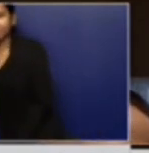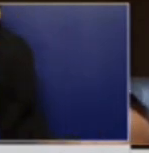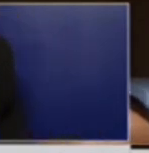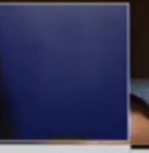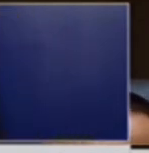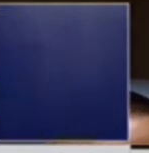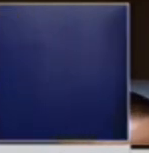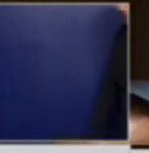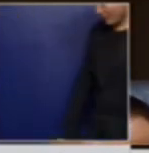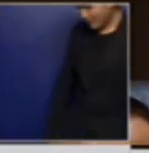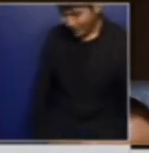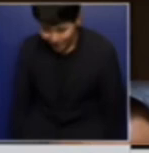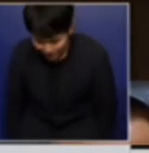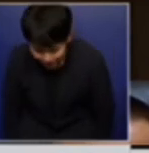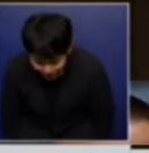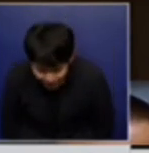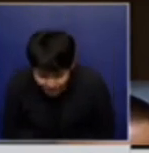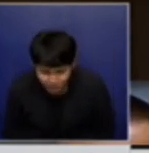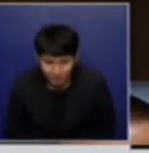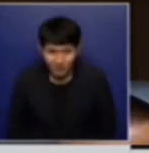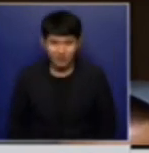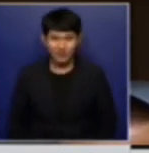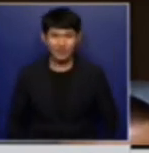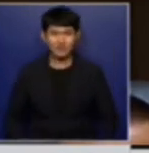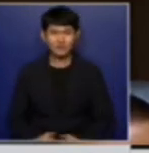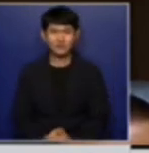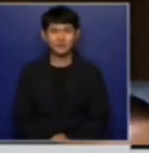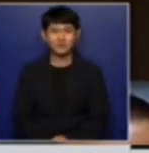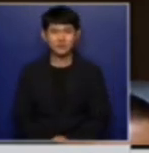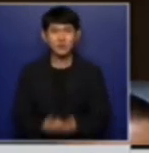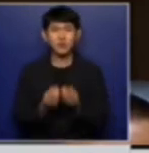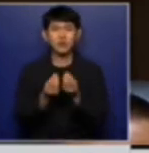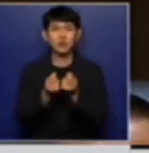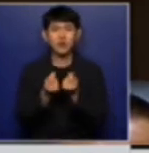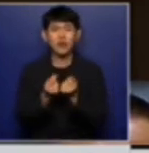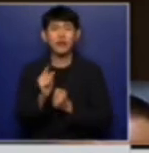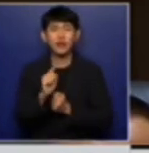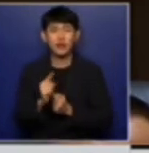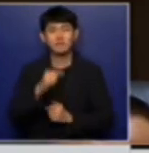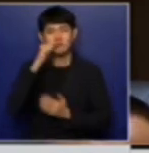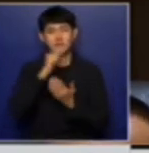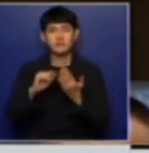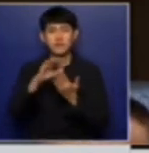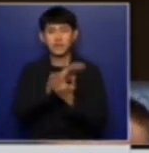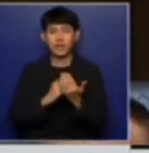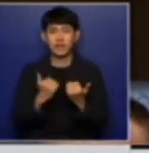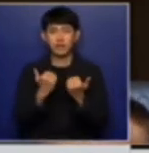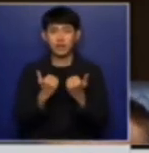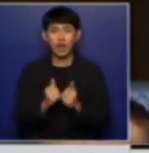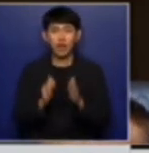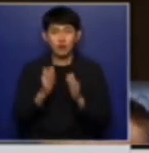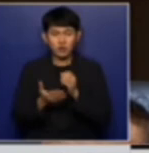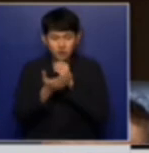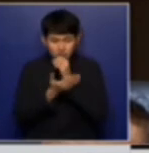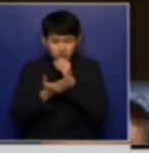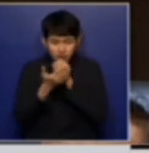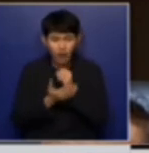มเนี่ยตัวเลขของปปส.เนี่ยปรากฏว่าประเทศไทยมีคนติดยาเสพติดถึ